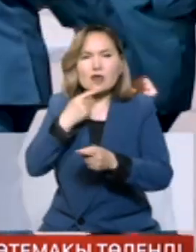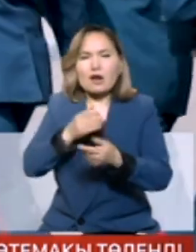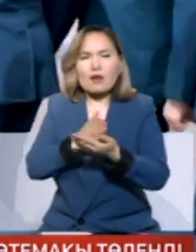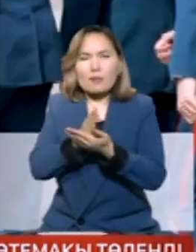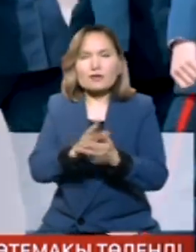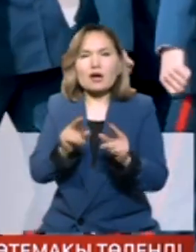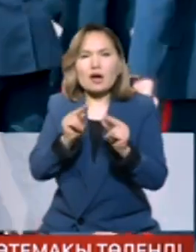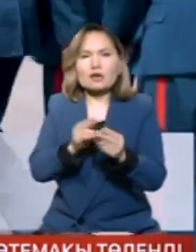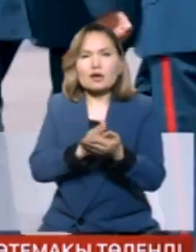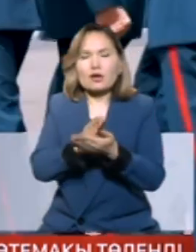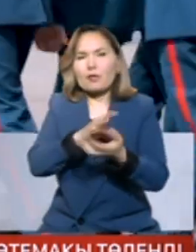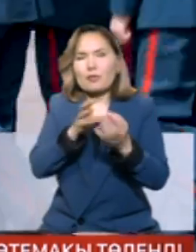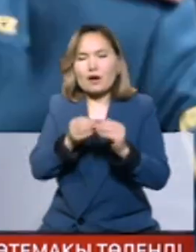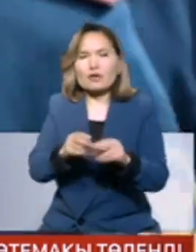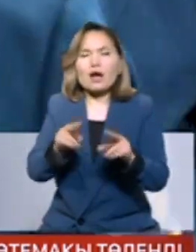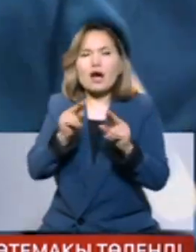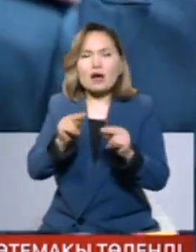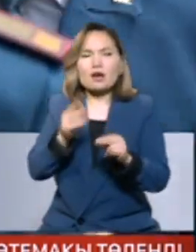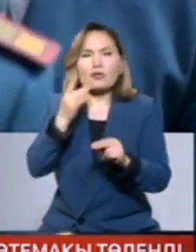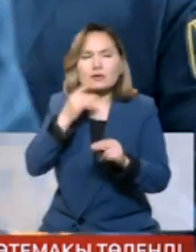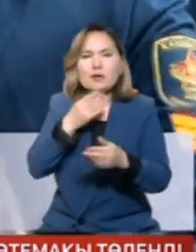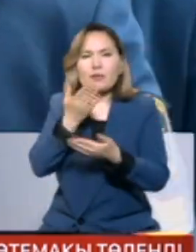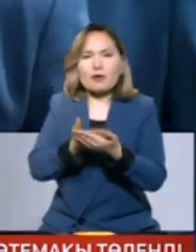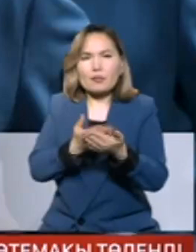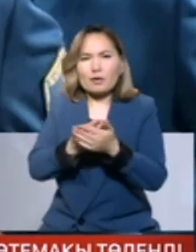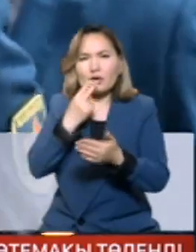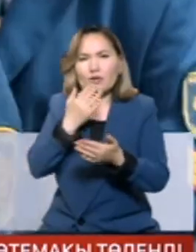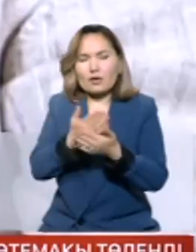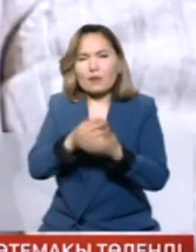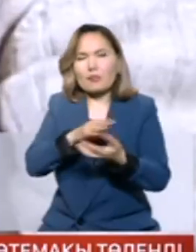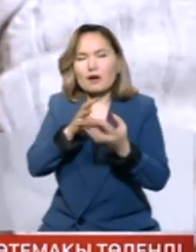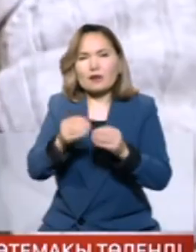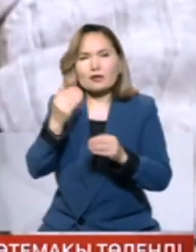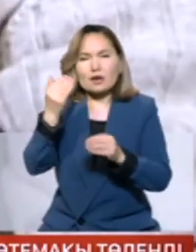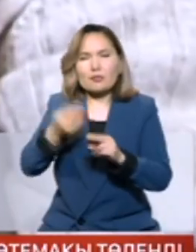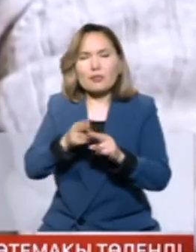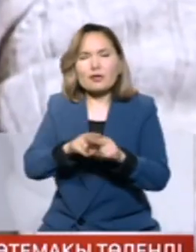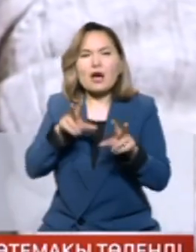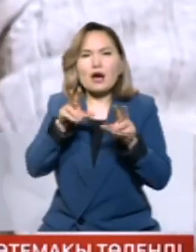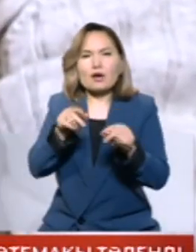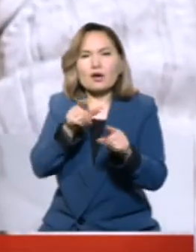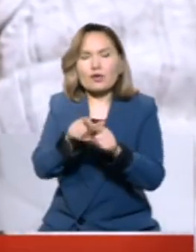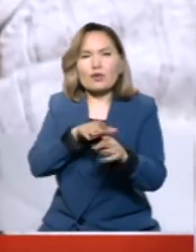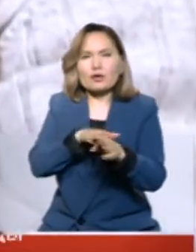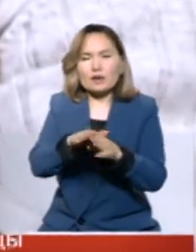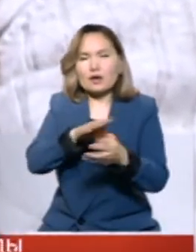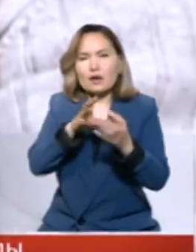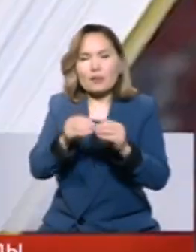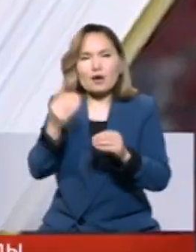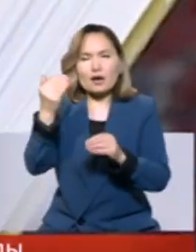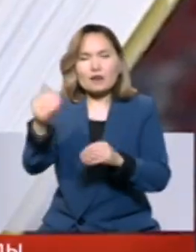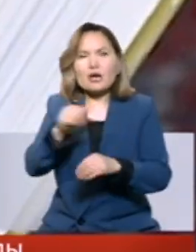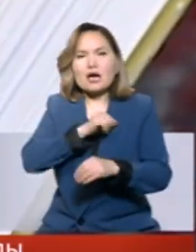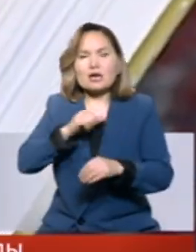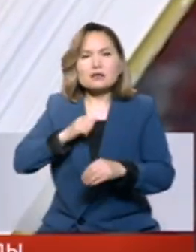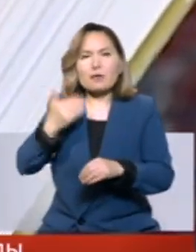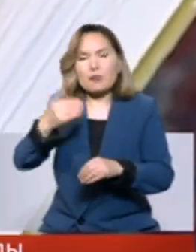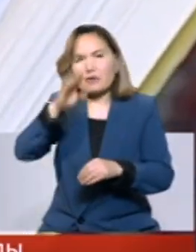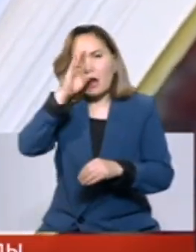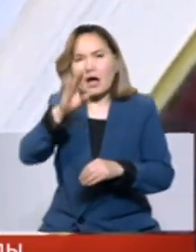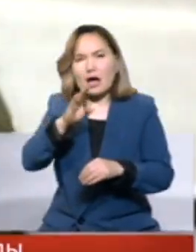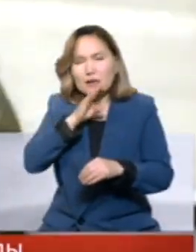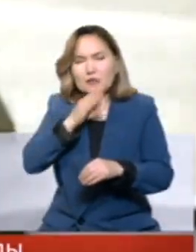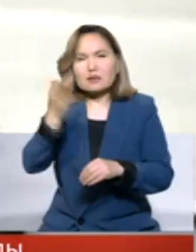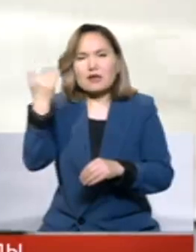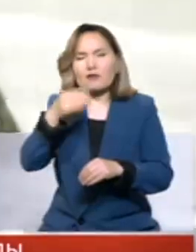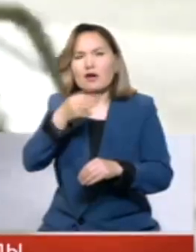Сағадат Нұрмағамбетов сол адалдықтың үлгісін көрсетті. Сағитке берген сертін орындады. Сағадаттың өзі әкесін көрмей өссе